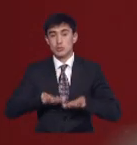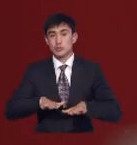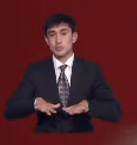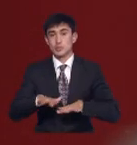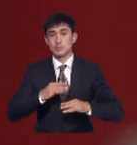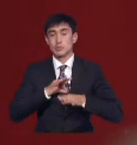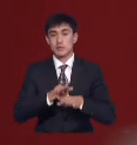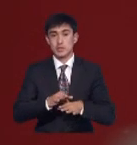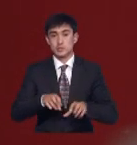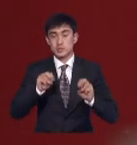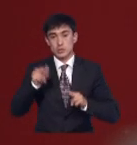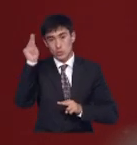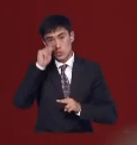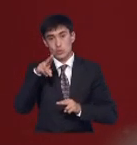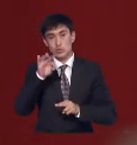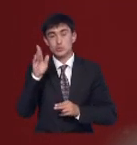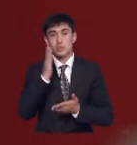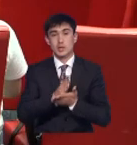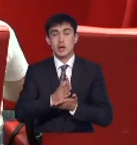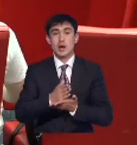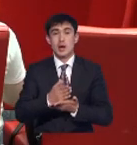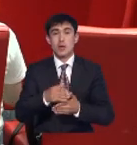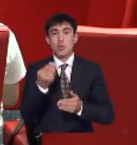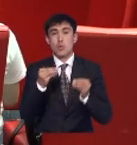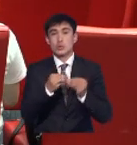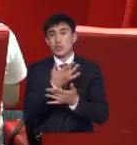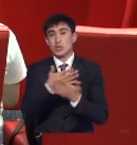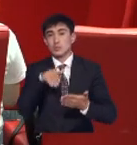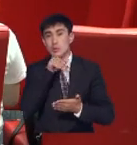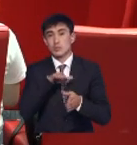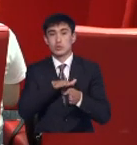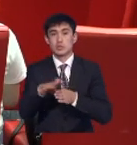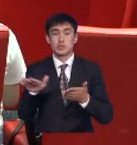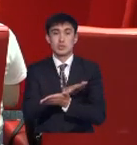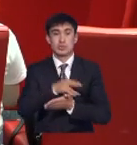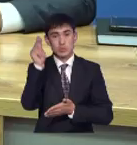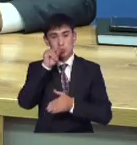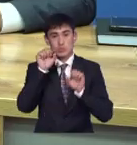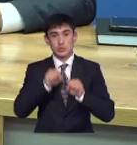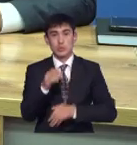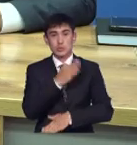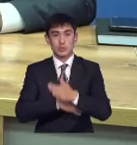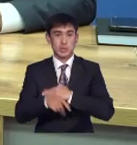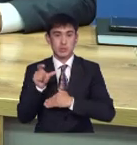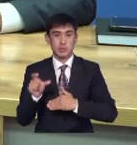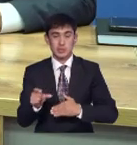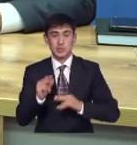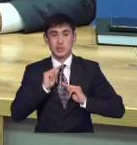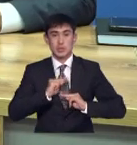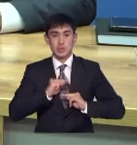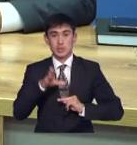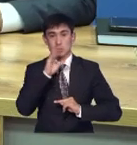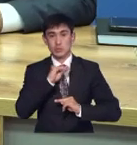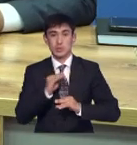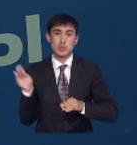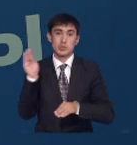оқу курстары да бар. Қалағандар 10 түрлі мамандық бойынша тегін білім ала алады. Сонымен қатар мүмкіндігі шектеулі азаматтардың да еңбекке